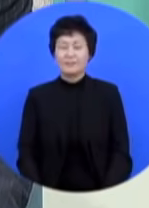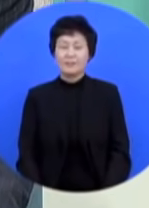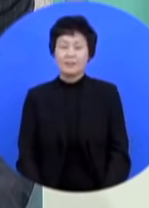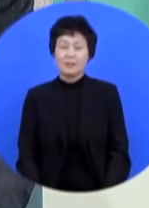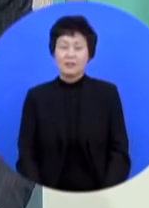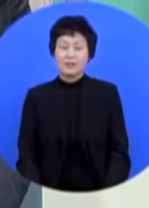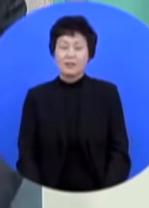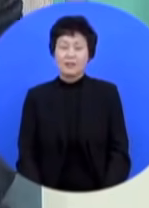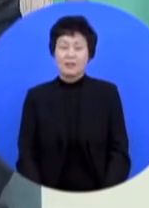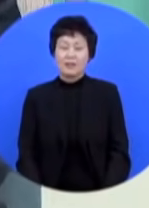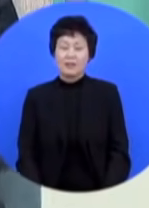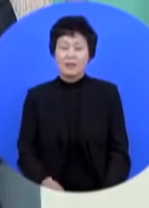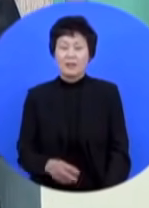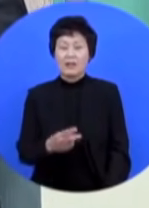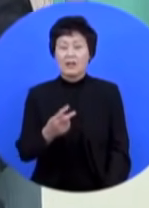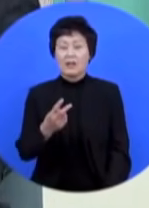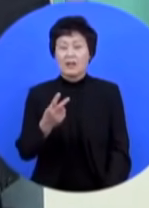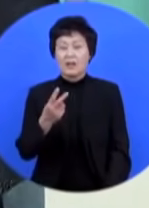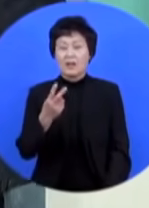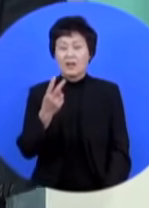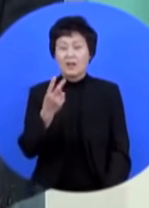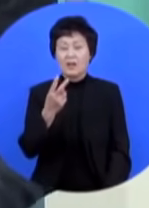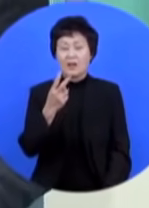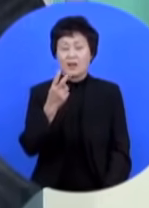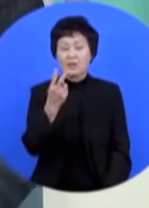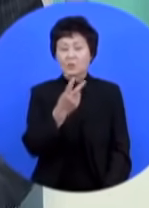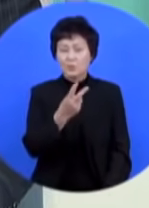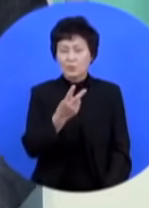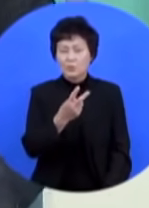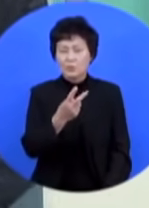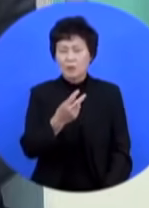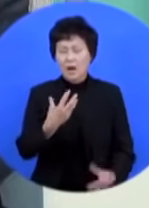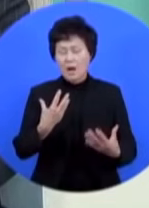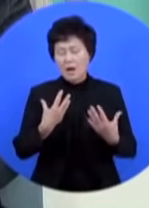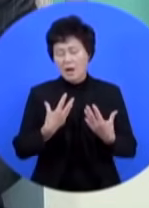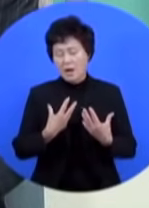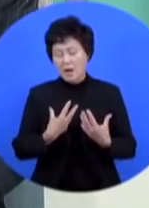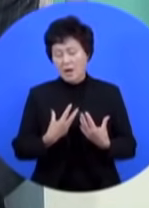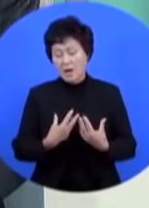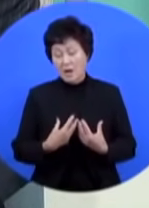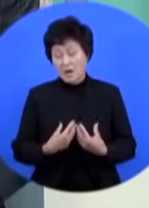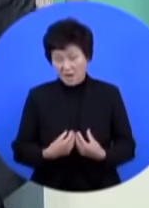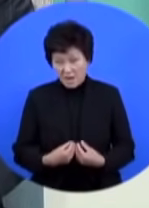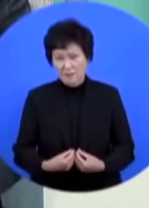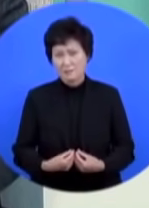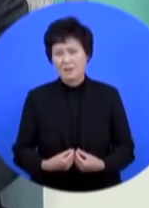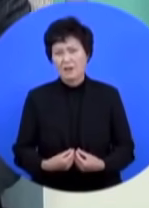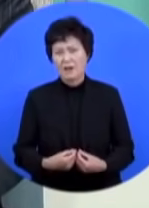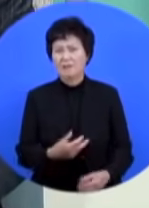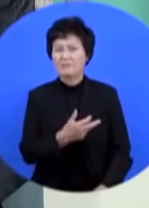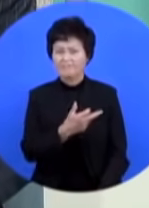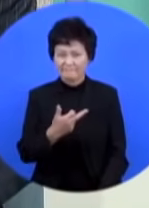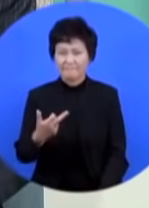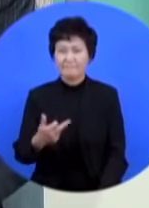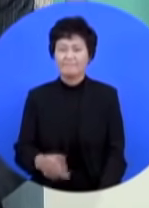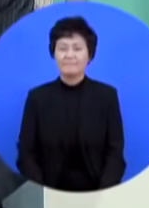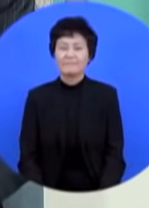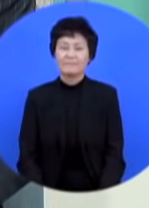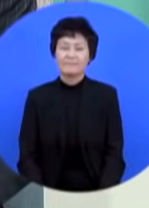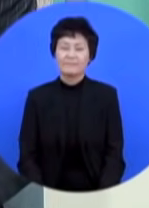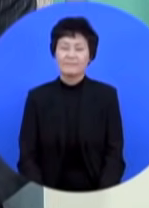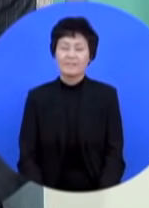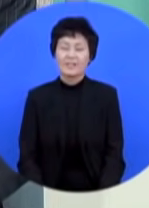얼마나 크셨으면 나는 진짜 있잖아요. 우리도 자식을 있잖아요, 그죠? 그렇게